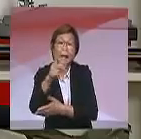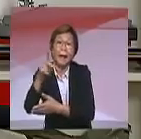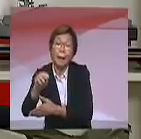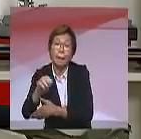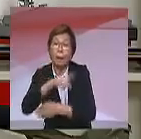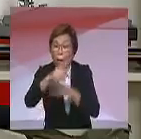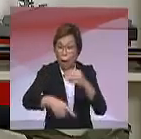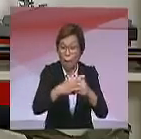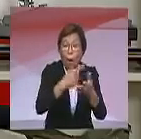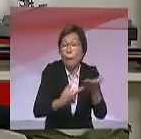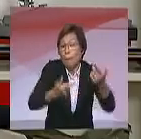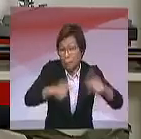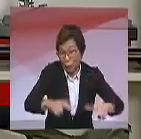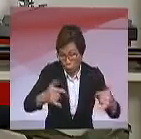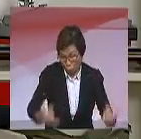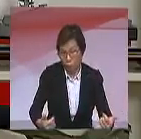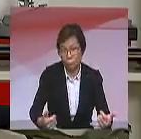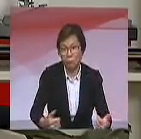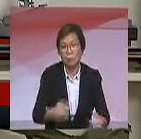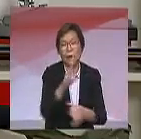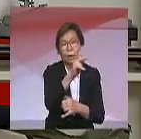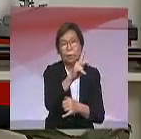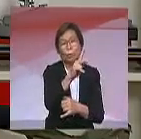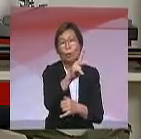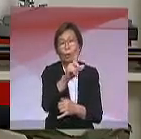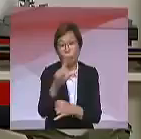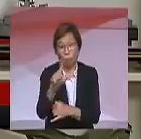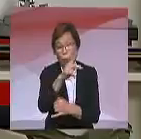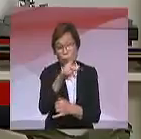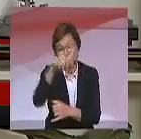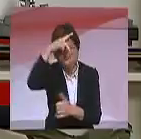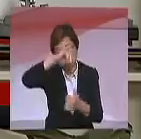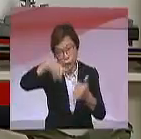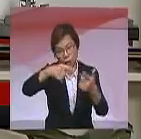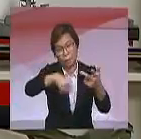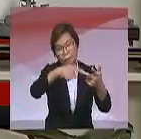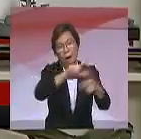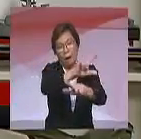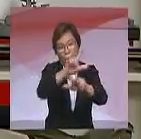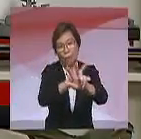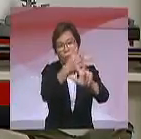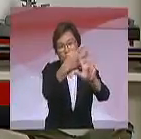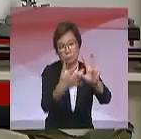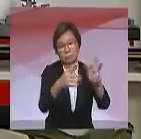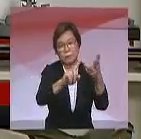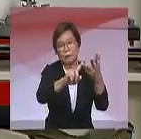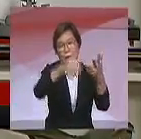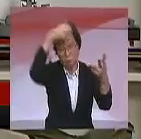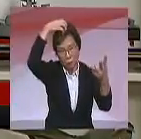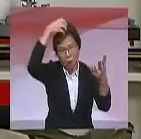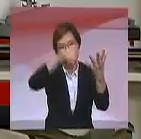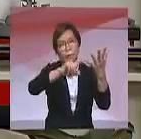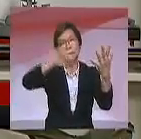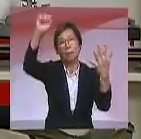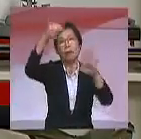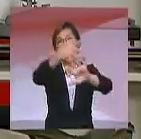mengenai status terkini di wilayah Persekutuan Kuala Lumpur, Putrajaya dan Labuan serta Selangor dan